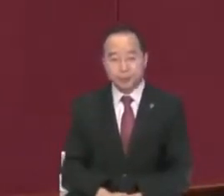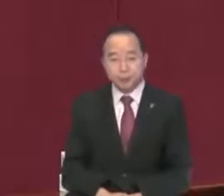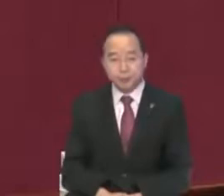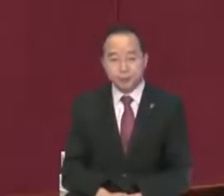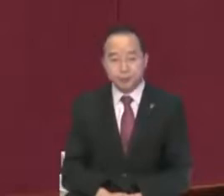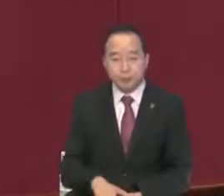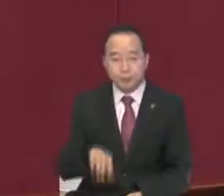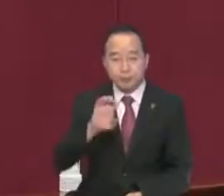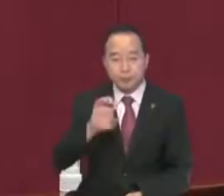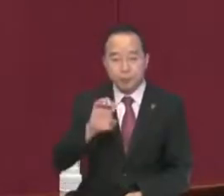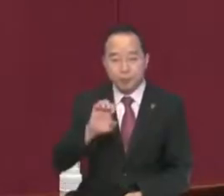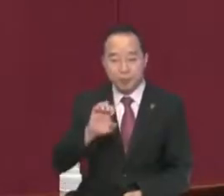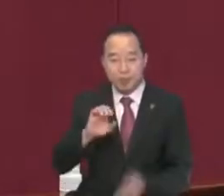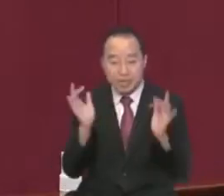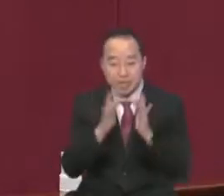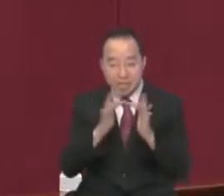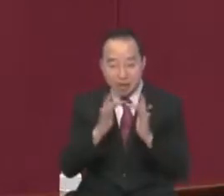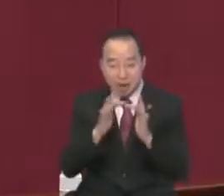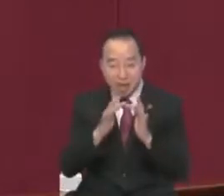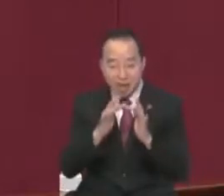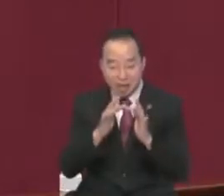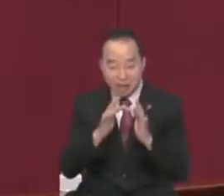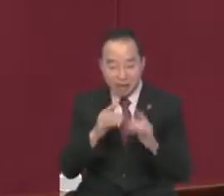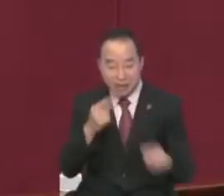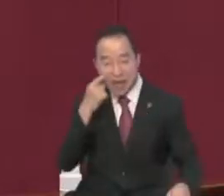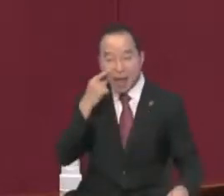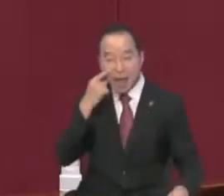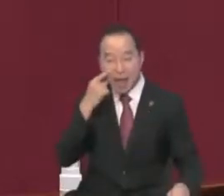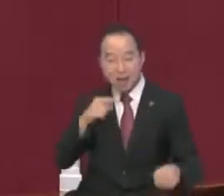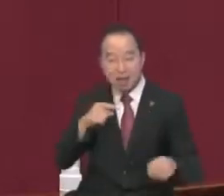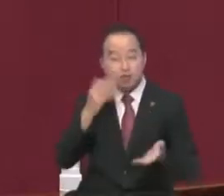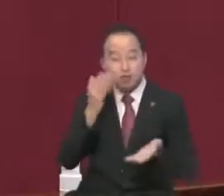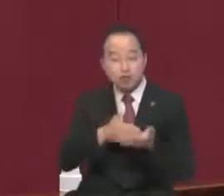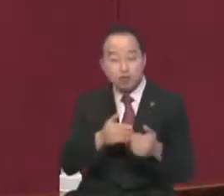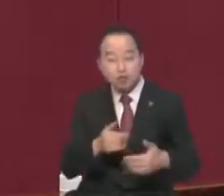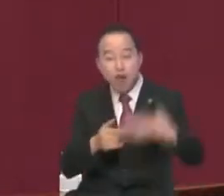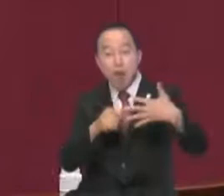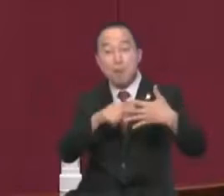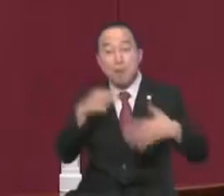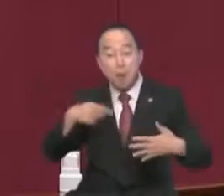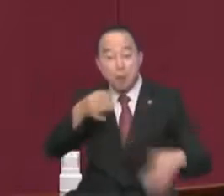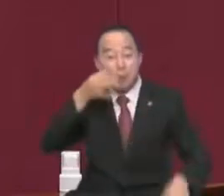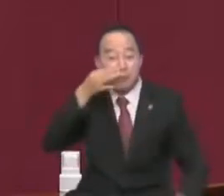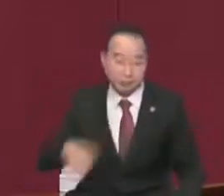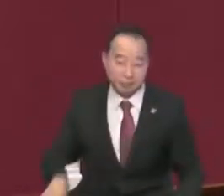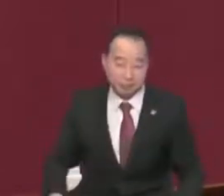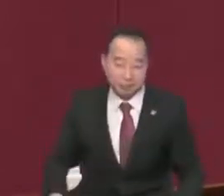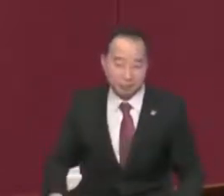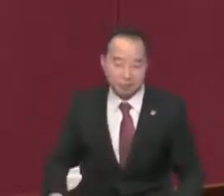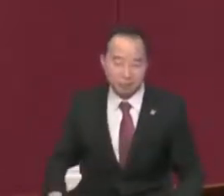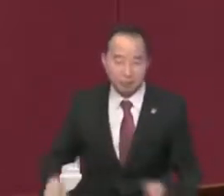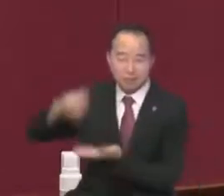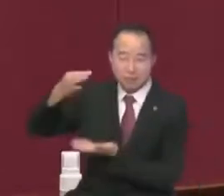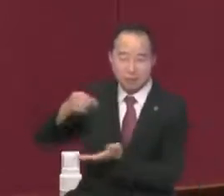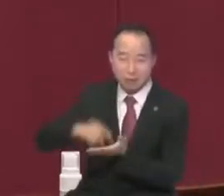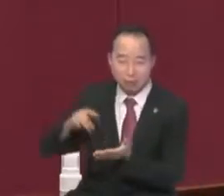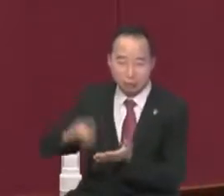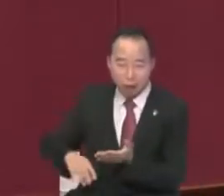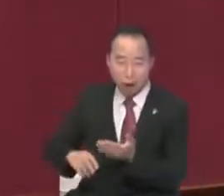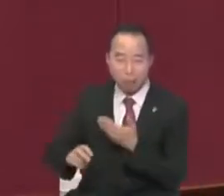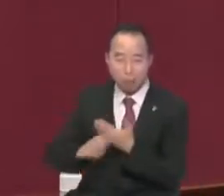포털을 장식하는 정치인 뉴스가 무엇인지 보십시오. 재산 누락, 불법 증여,